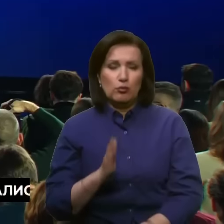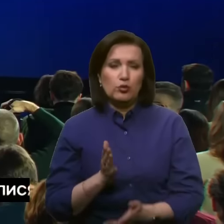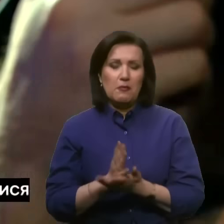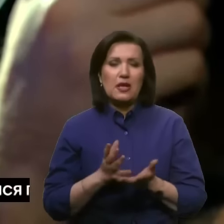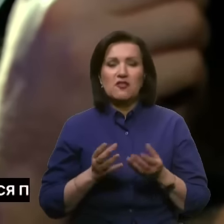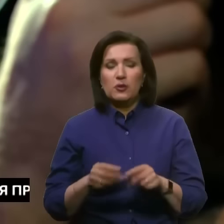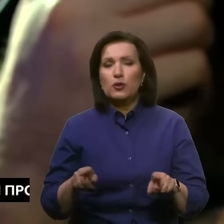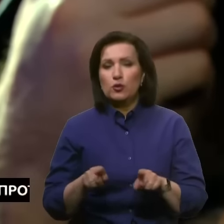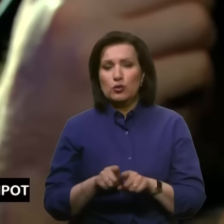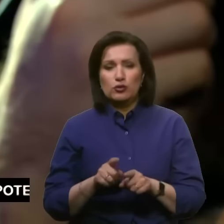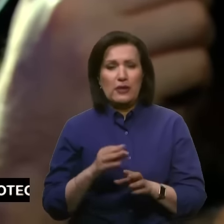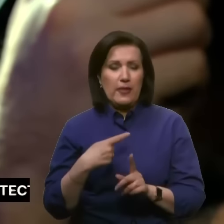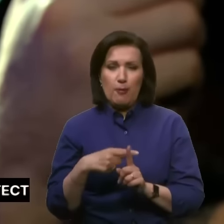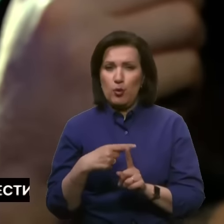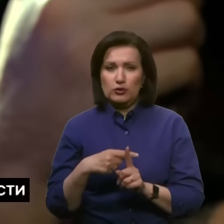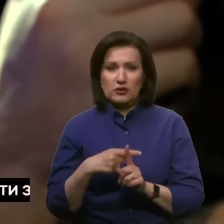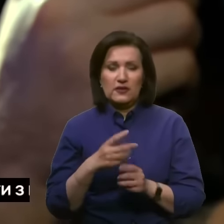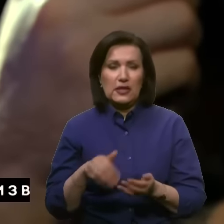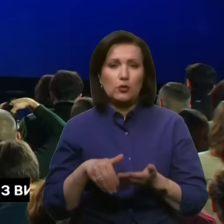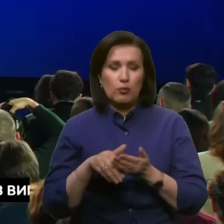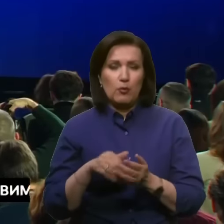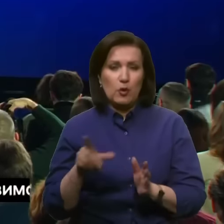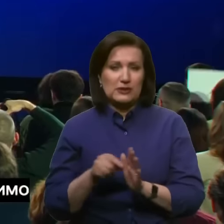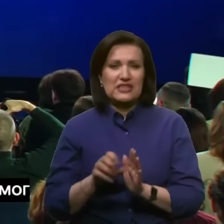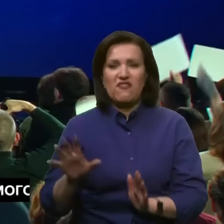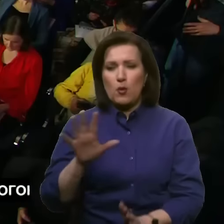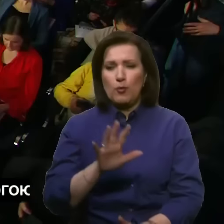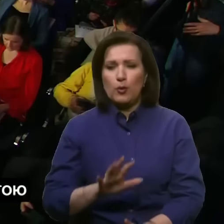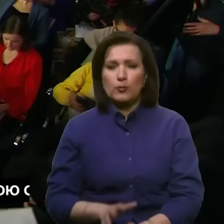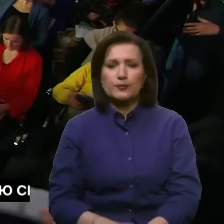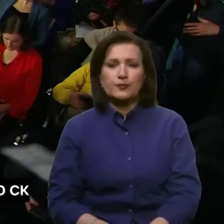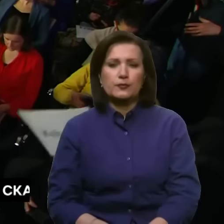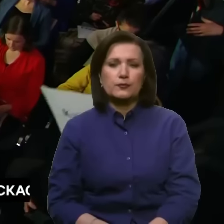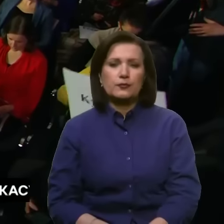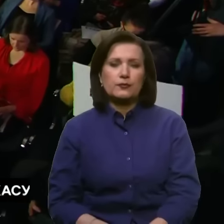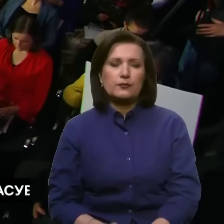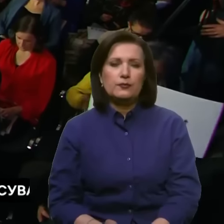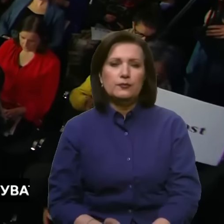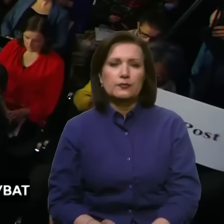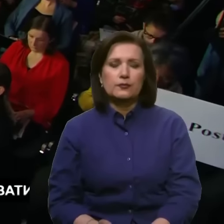мати вплив і точно не позитивний на допомогу з Європи.